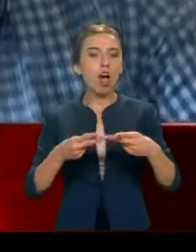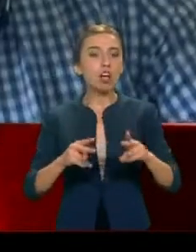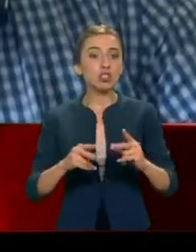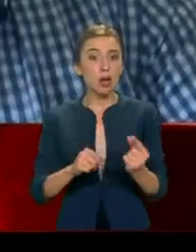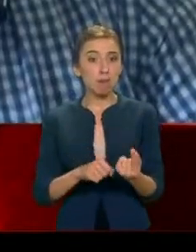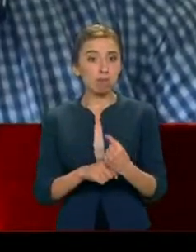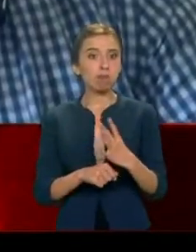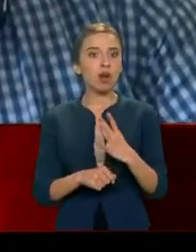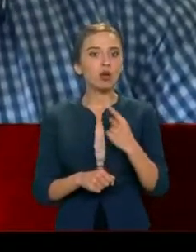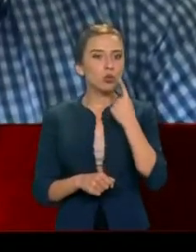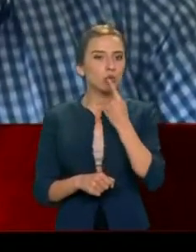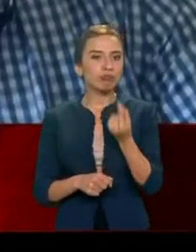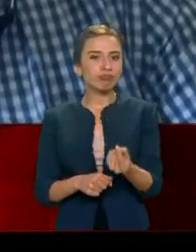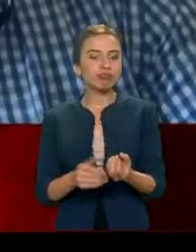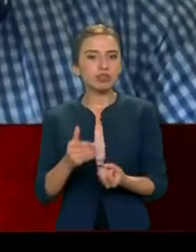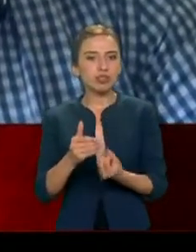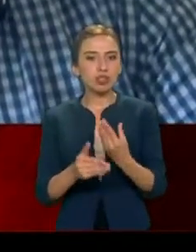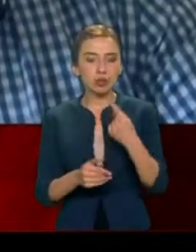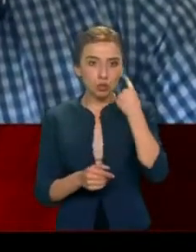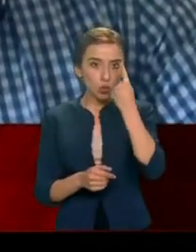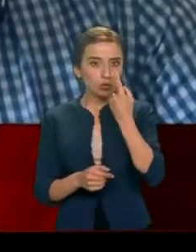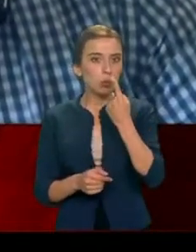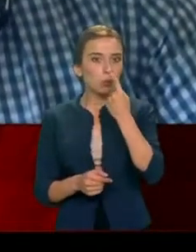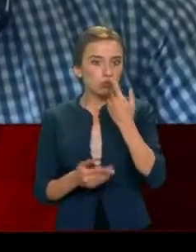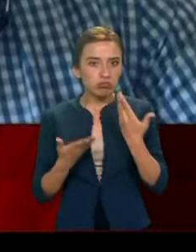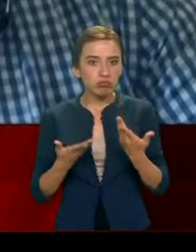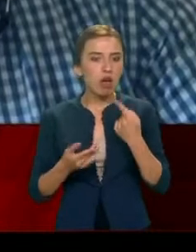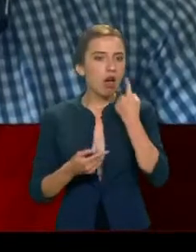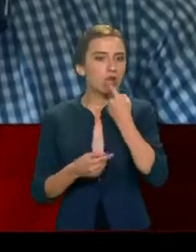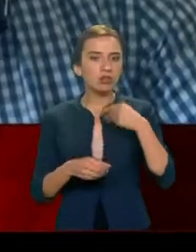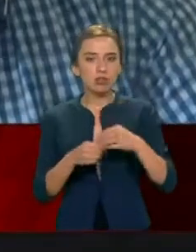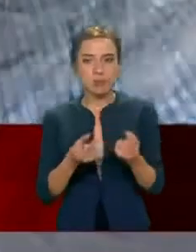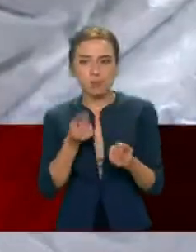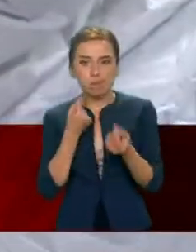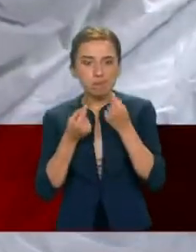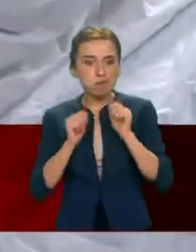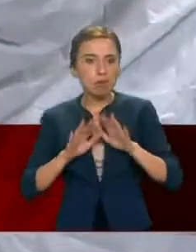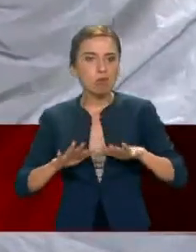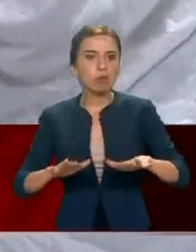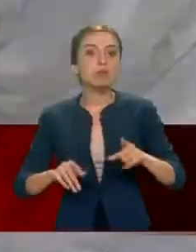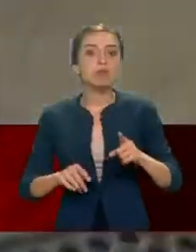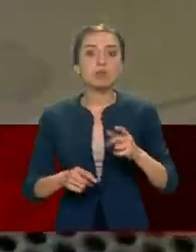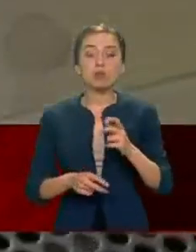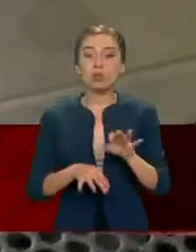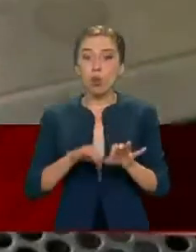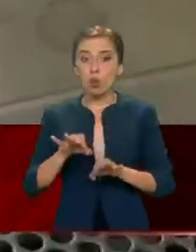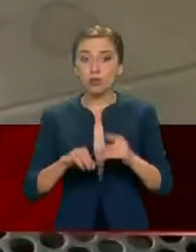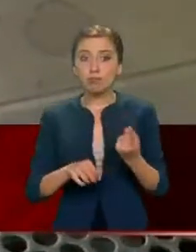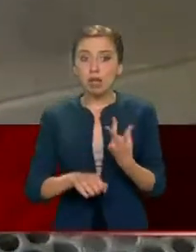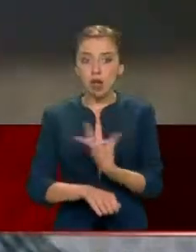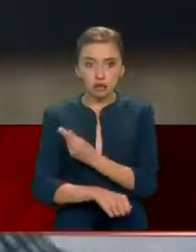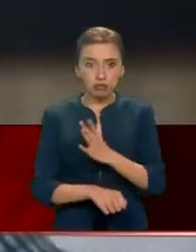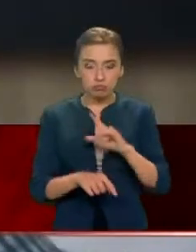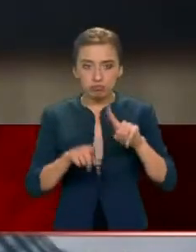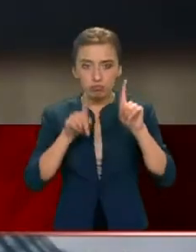varsa tükürük parçacıklarıyla çıkıp sizin gözünüze, burnunuza veya ağzınıza gelerek yayılabilsin. Peki tedavisi veya etkili bir aşısı var